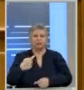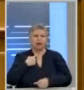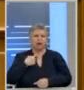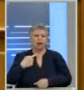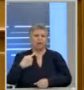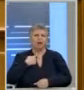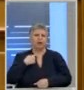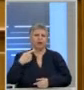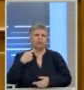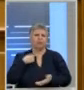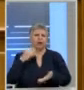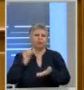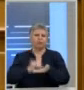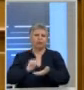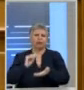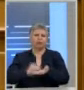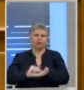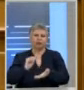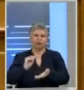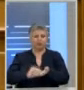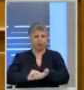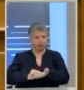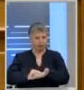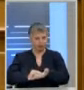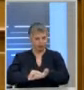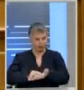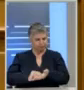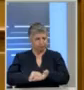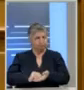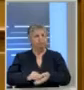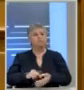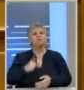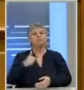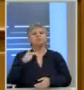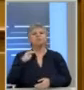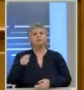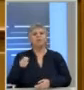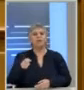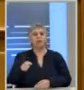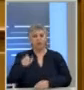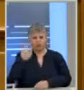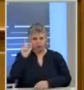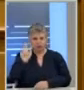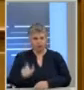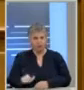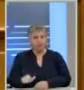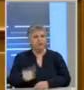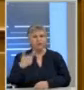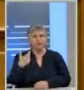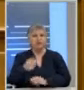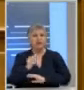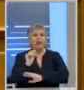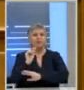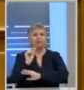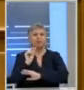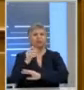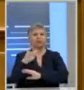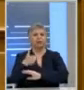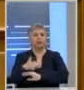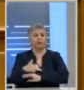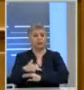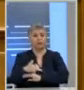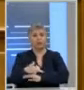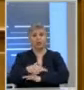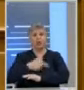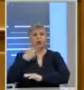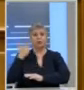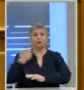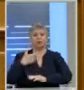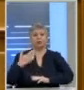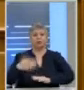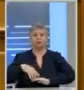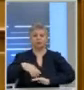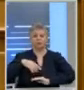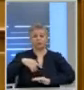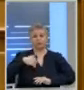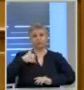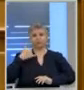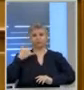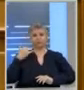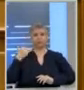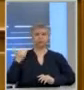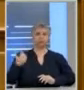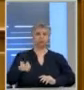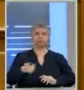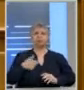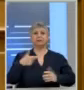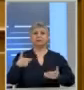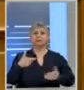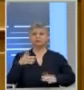Δεύτερον, υποσχεθήκατε ότι θα ανακτήσετε την εθνική κυριαρχία και θα